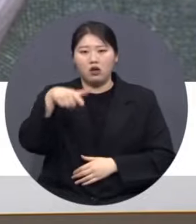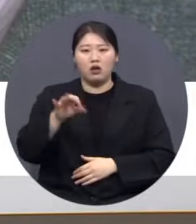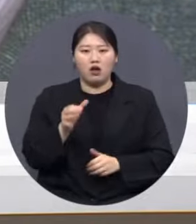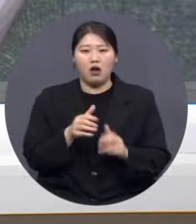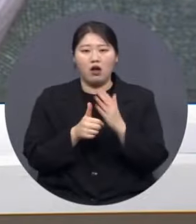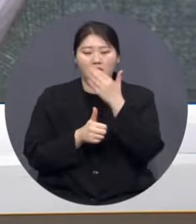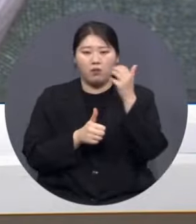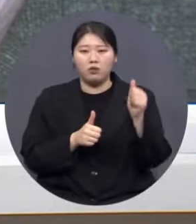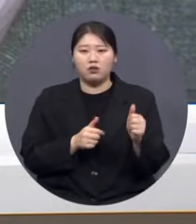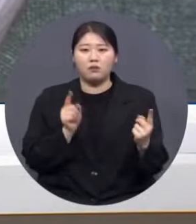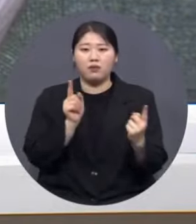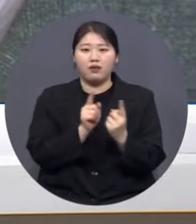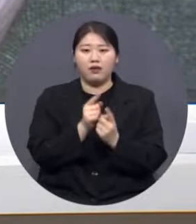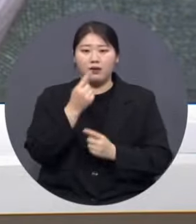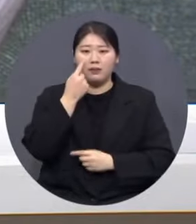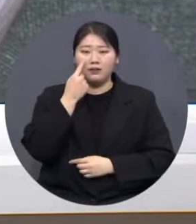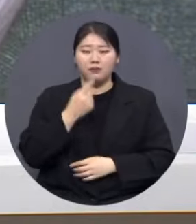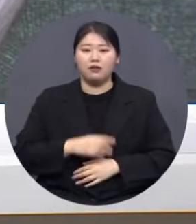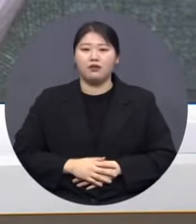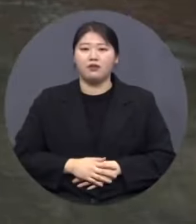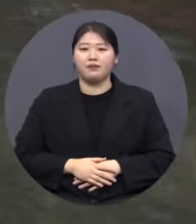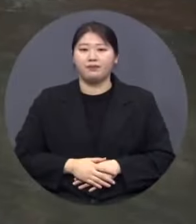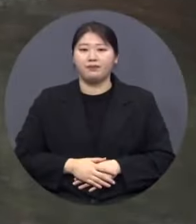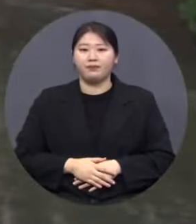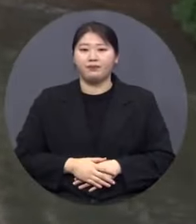기자가 만나봤습니다.